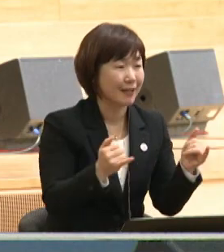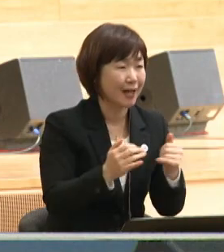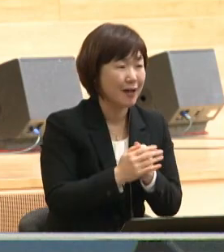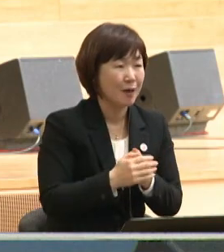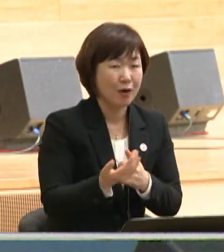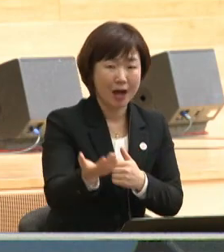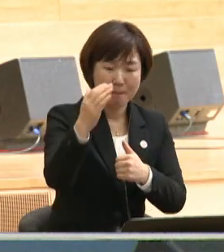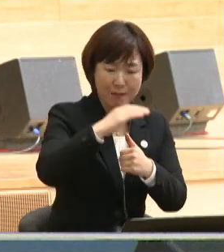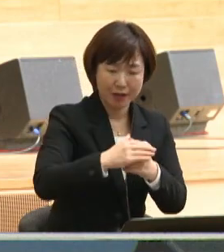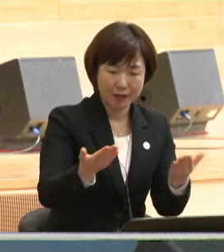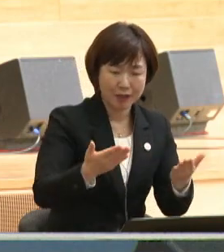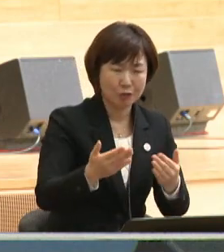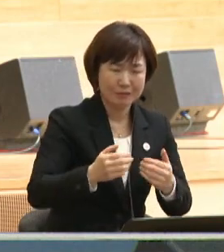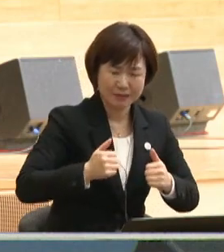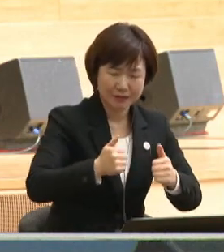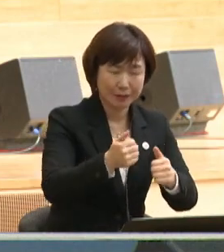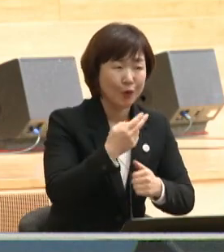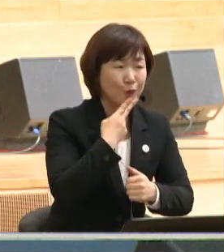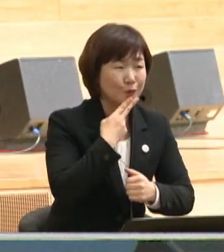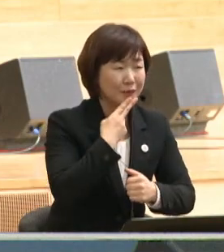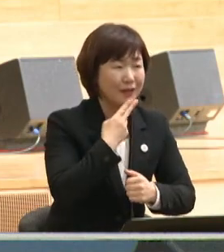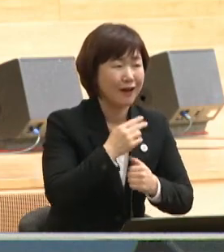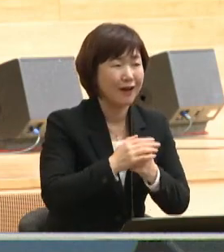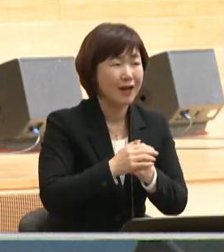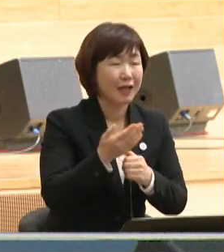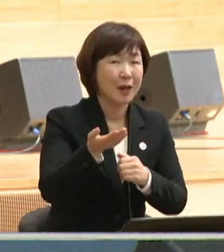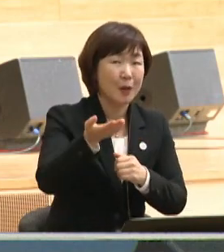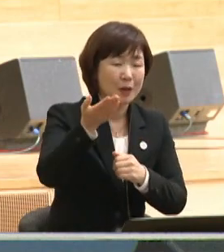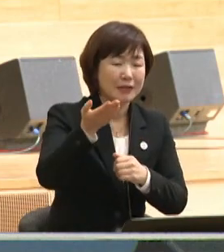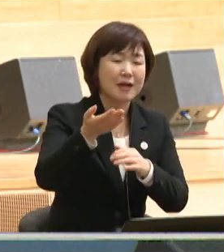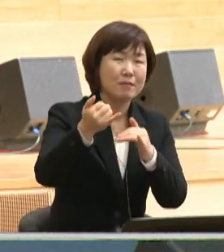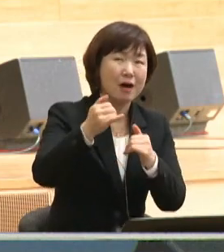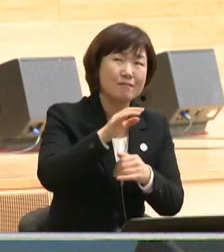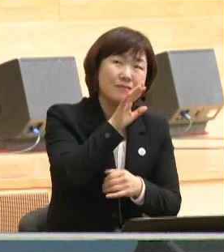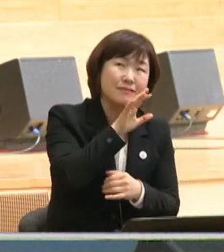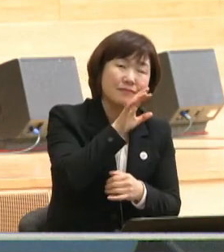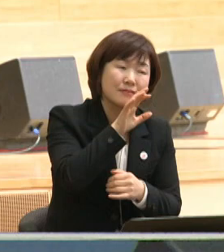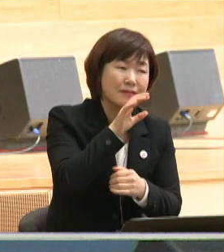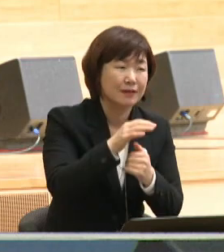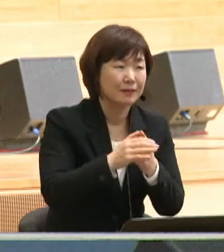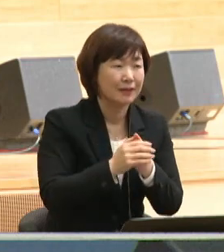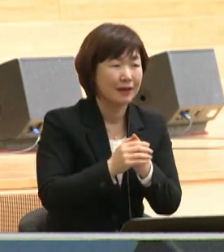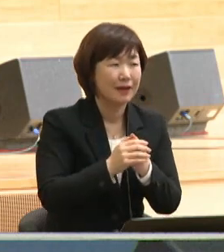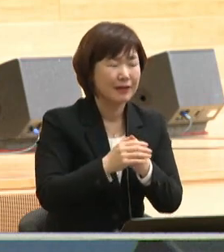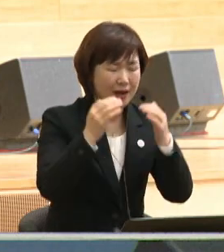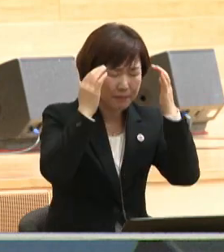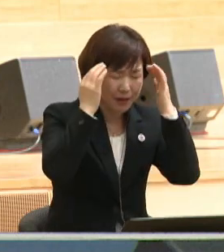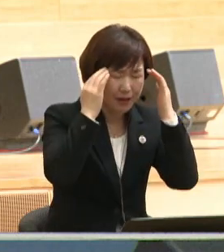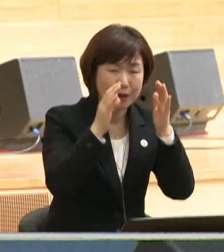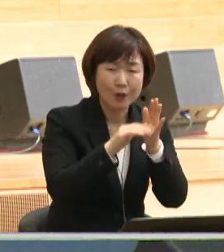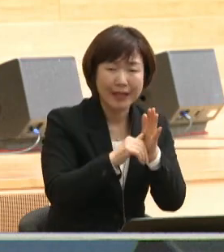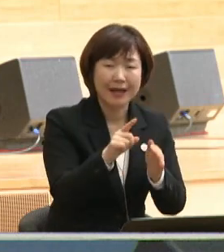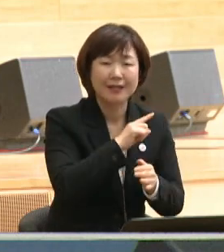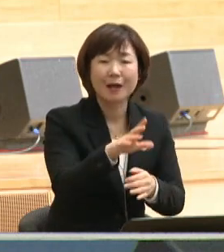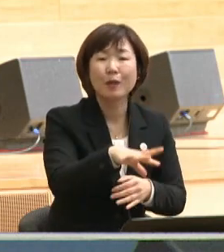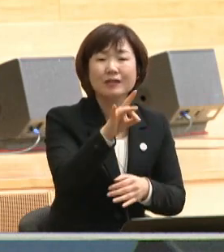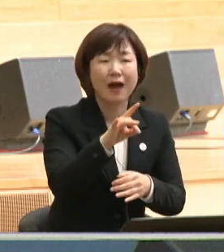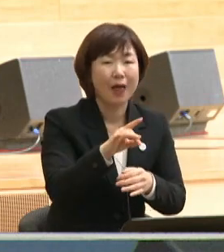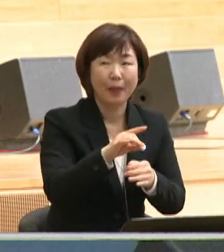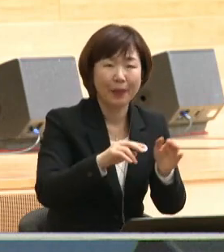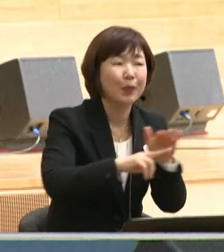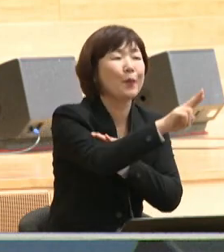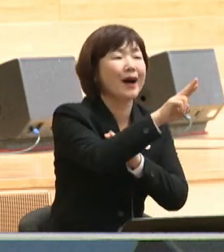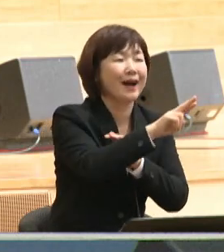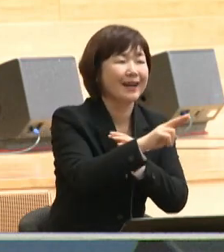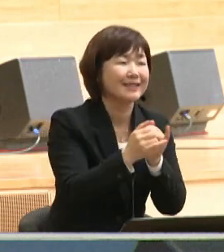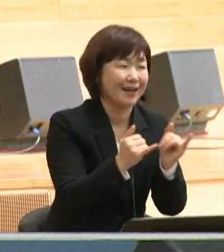일에도 성실히 행하지 않죠 상관에 대하여 불평불만을 가집니다 고난 받을 때에 가장 먼저 도망쳐